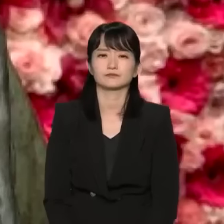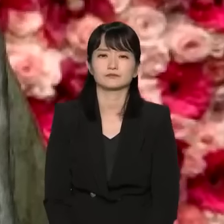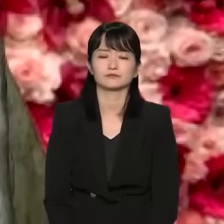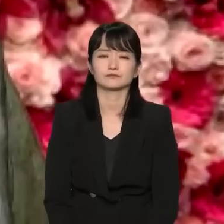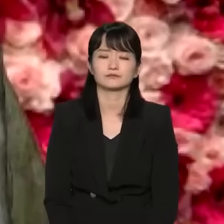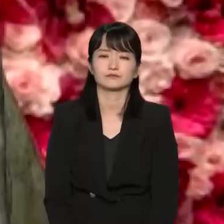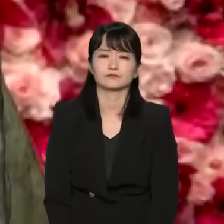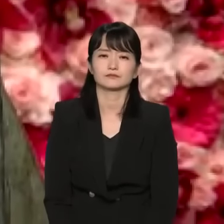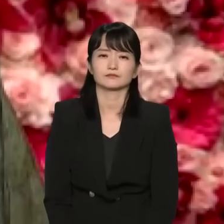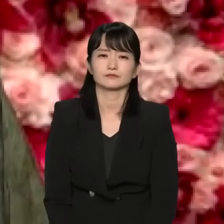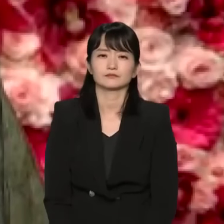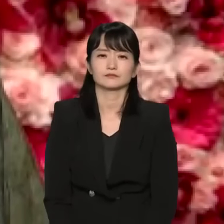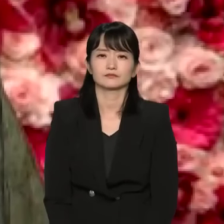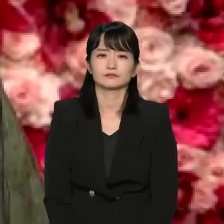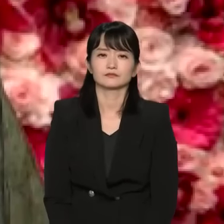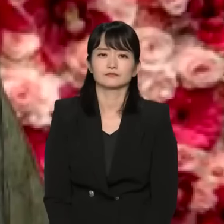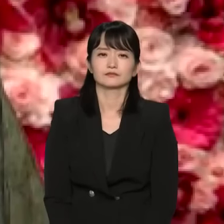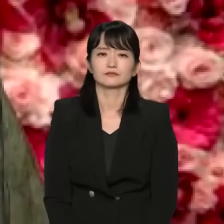JTBC 김서연입니다.